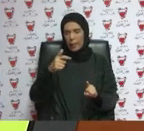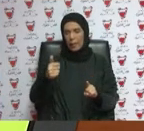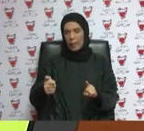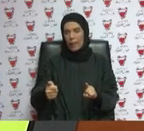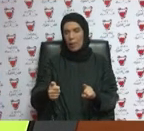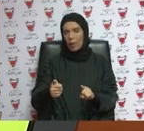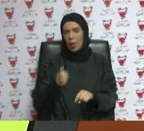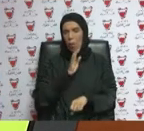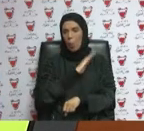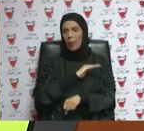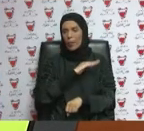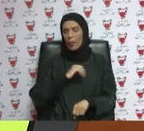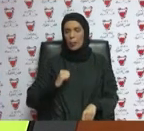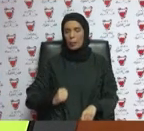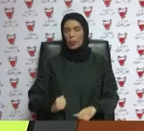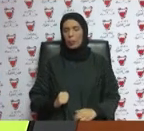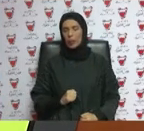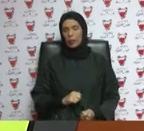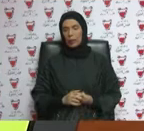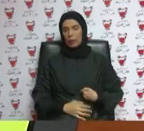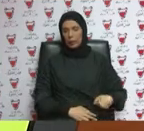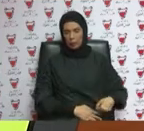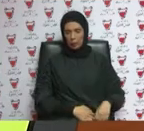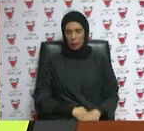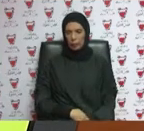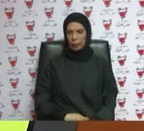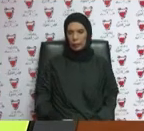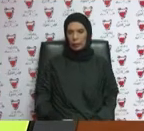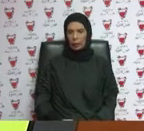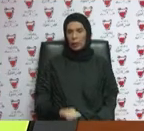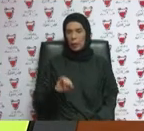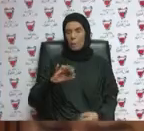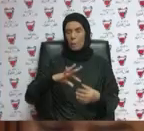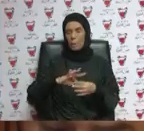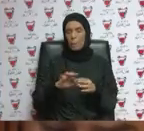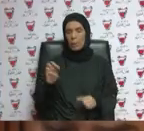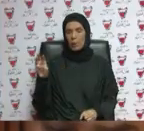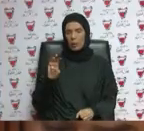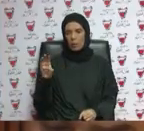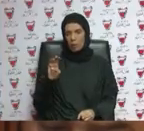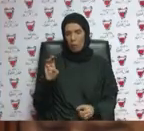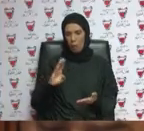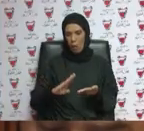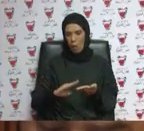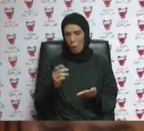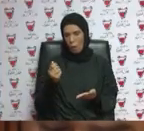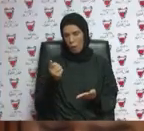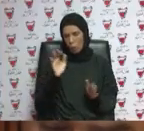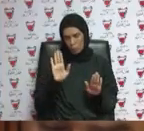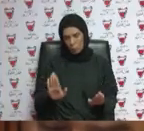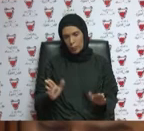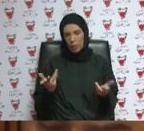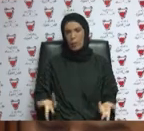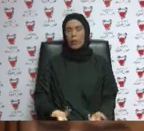البحرينيين العاملين لديها من صندوق التعطل، حيث أن هذه المؤسسات والشركات لديها احتياطيات قوية